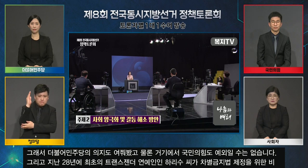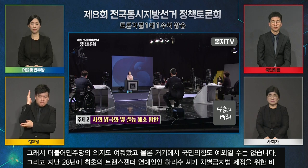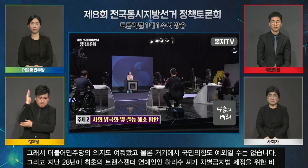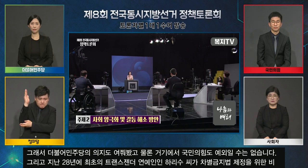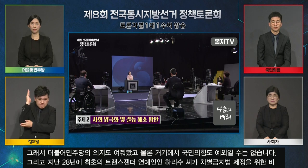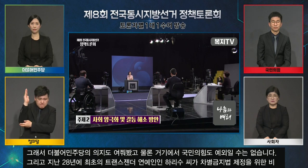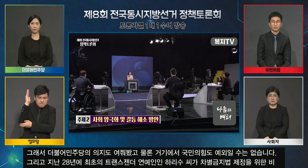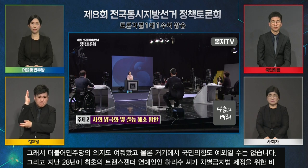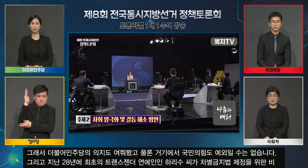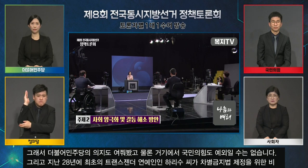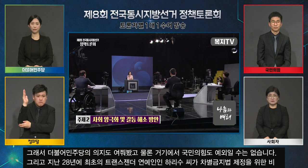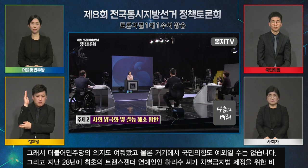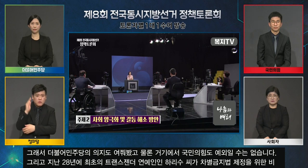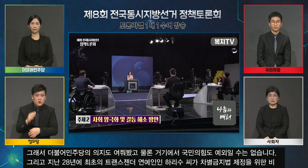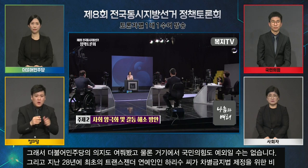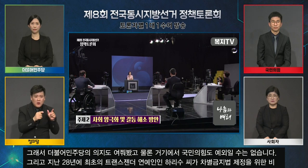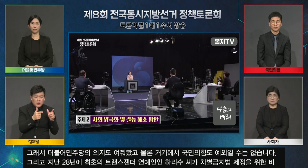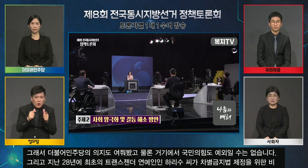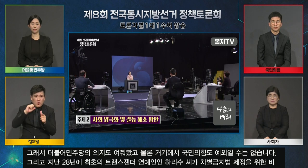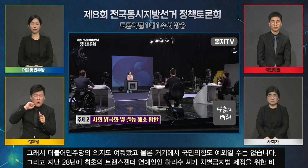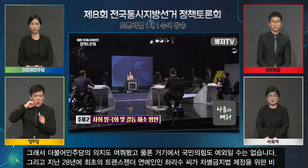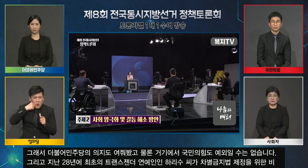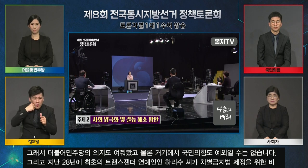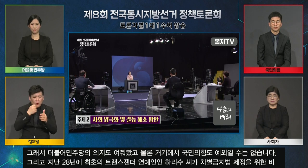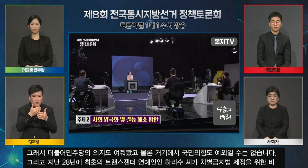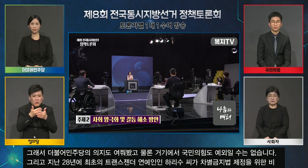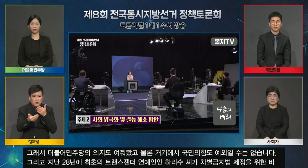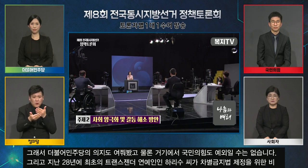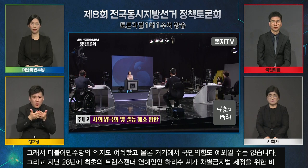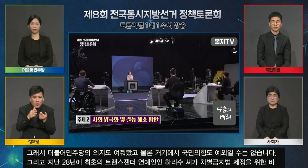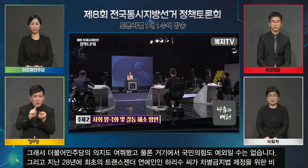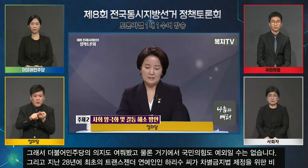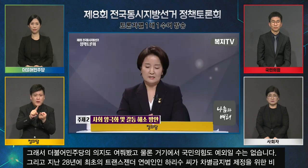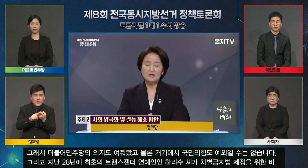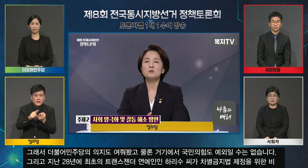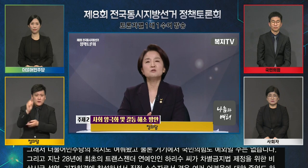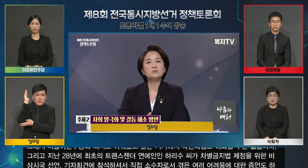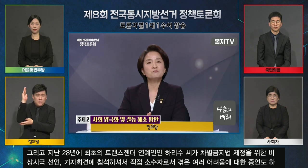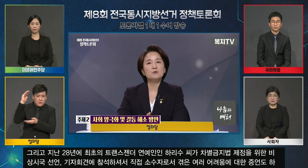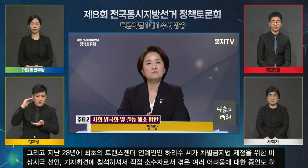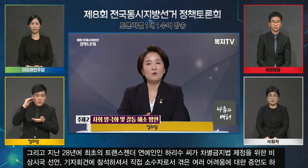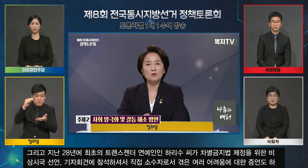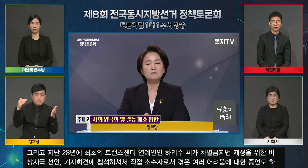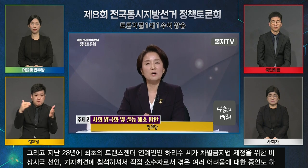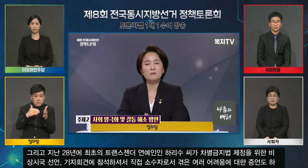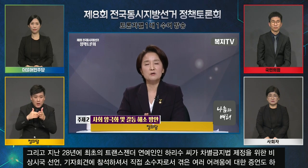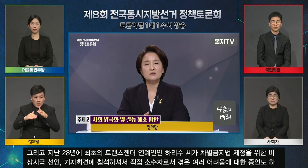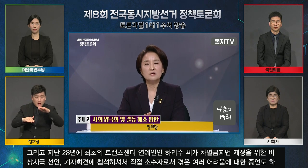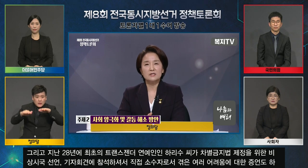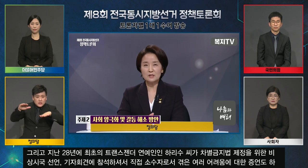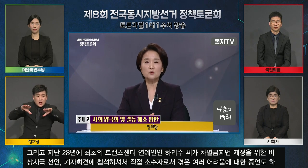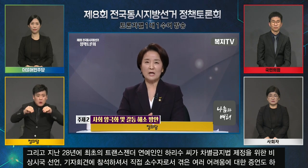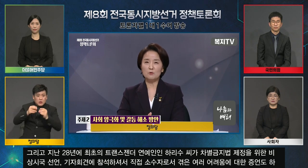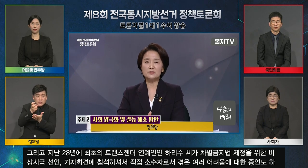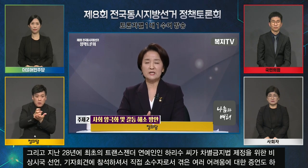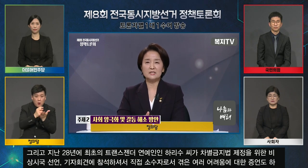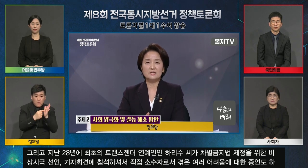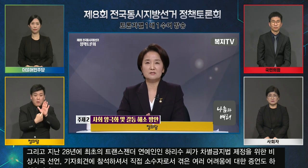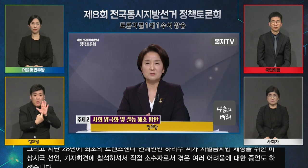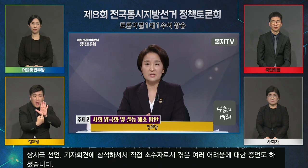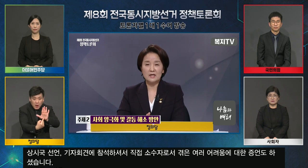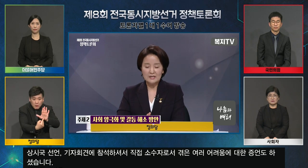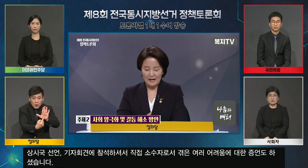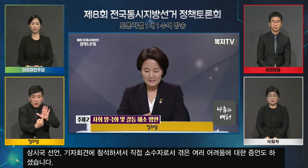어려움에 대한 증언도 하셨습니다. 차별금지법을 언급하면 계속 나오는